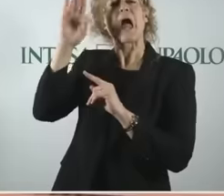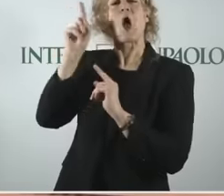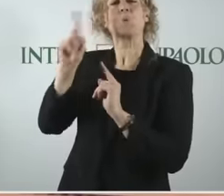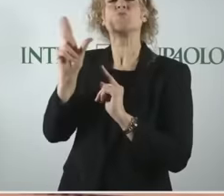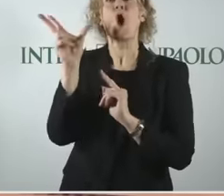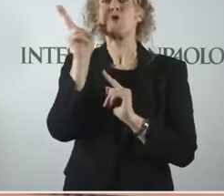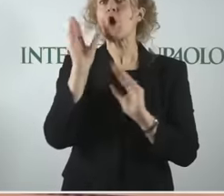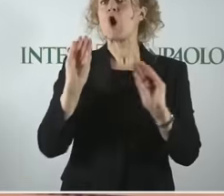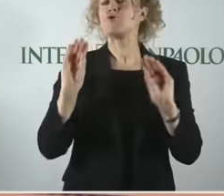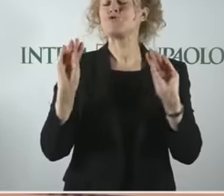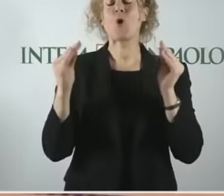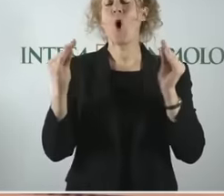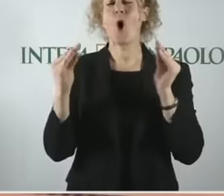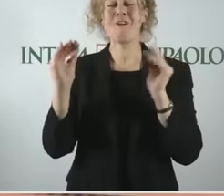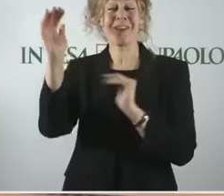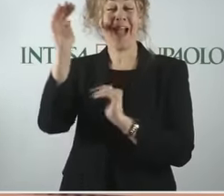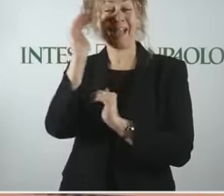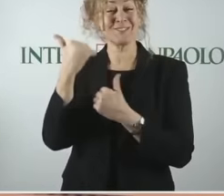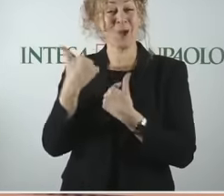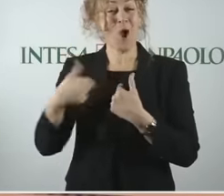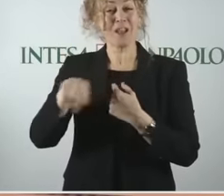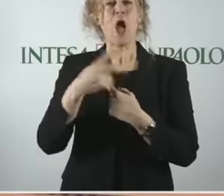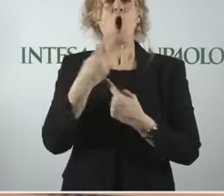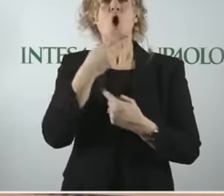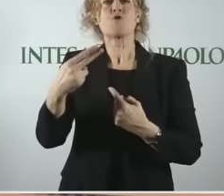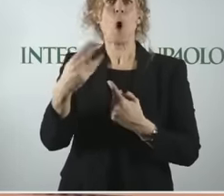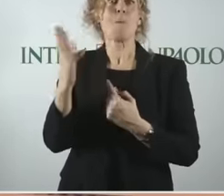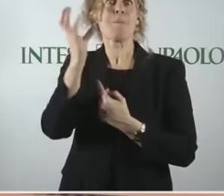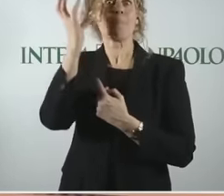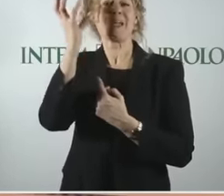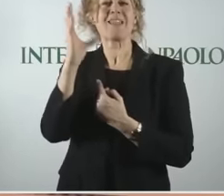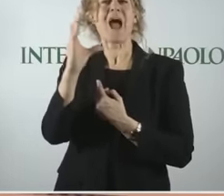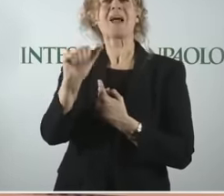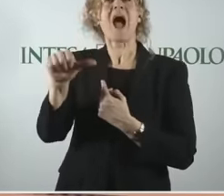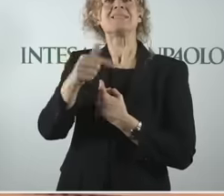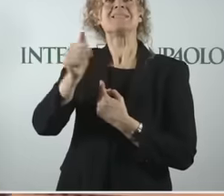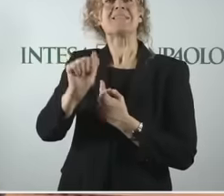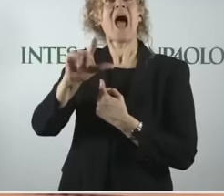giovanissima ascoltatrice che tra l'altro ha un nome mitologico Castalia